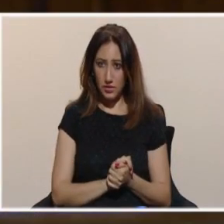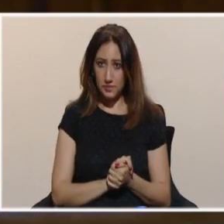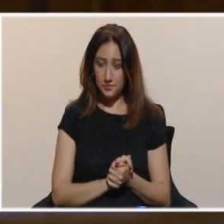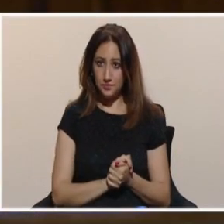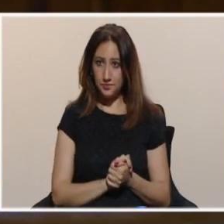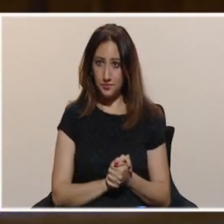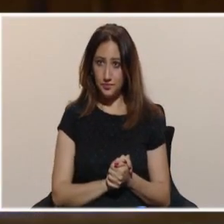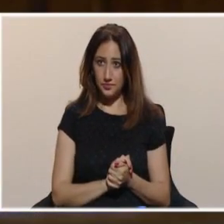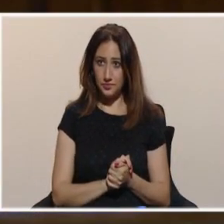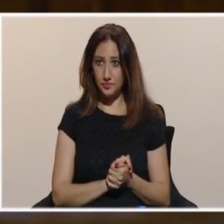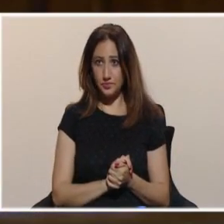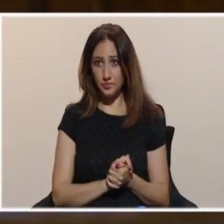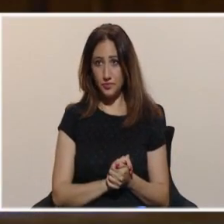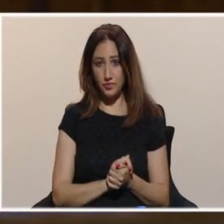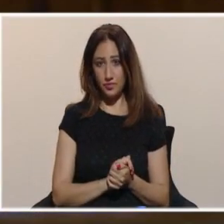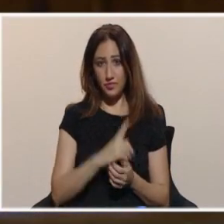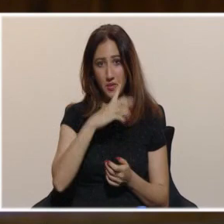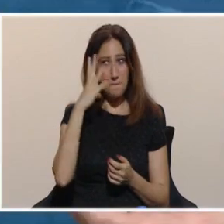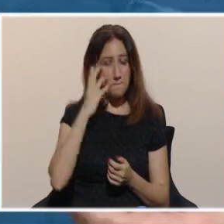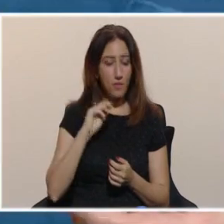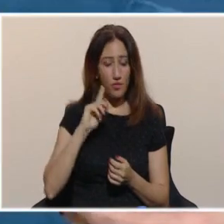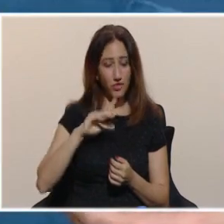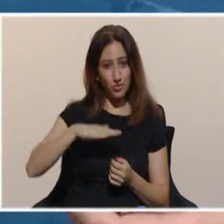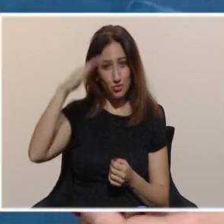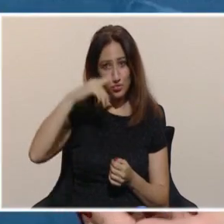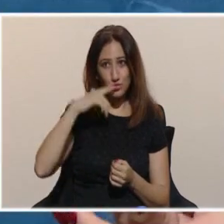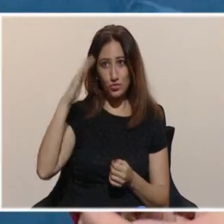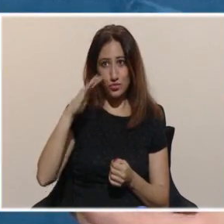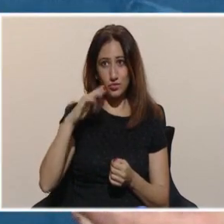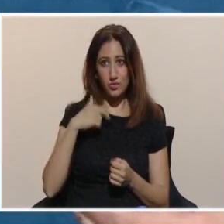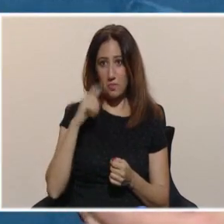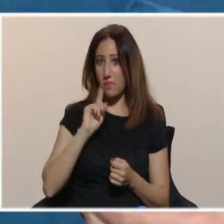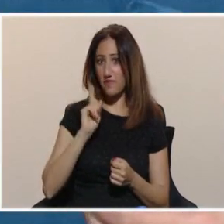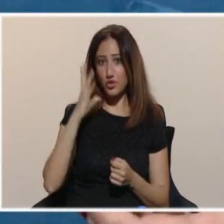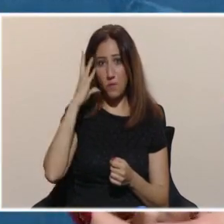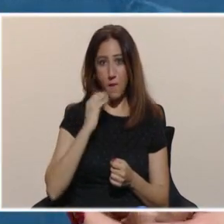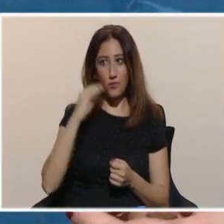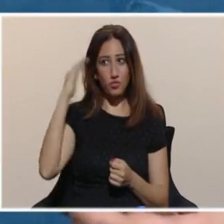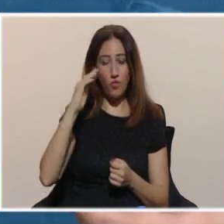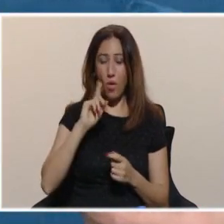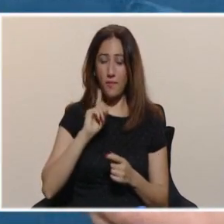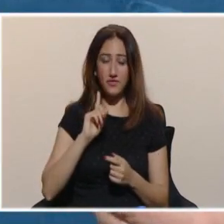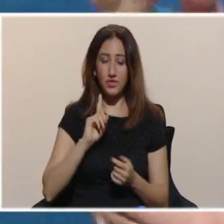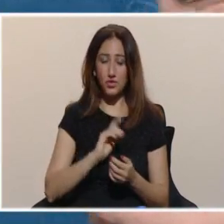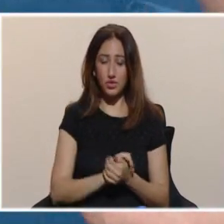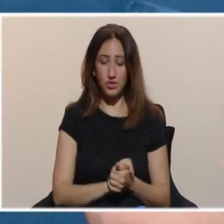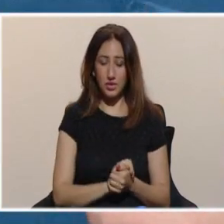يعني والمنح يعني اللي انت هي عشت لو طفولتك يا حورية. انا ما عشتش طفولة خالص خالص.